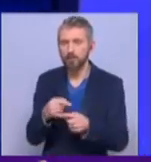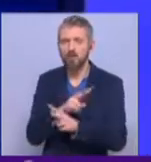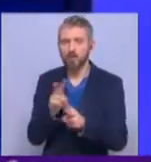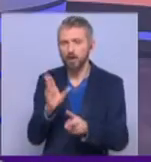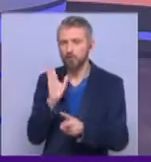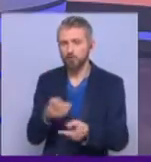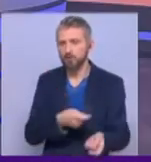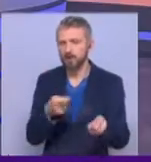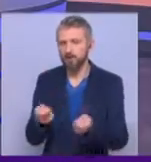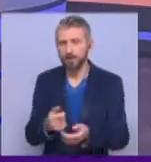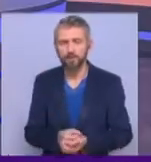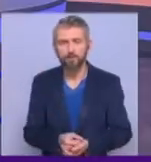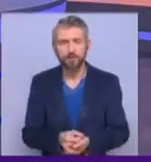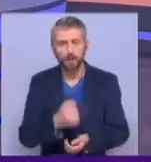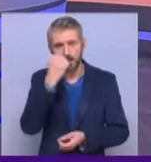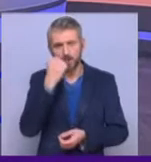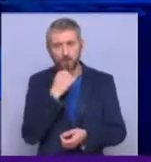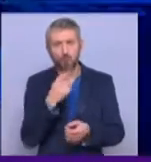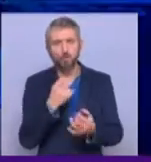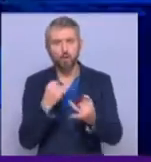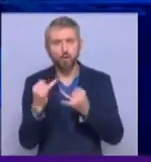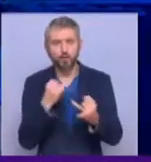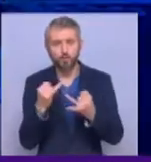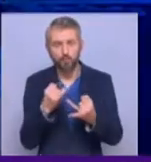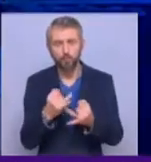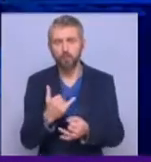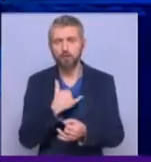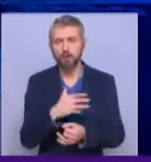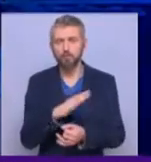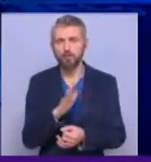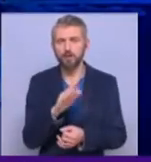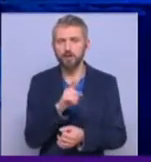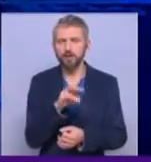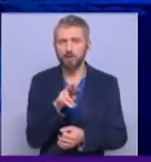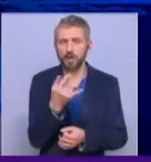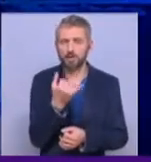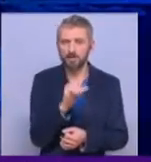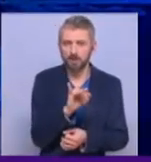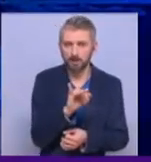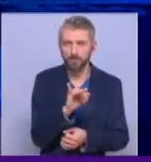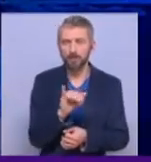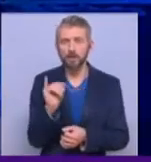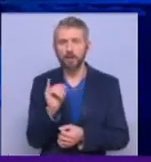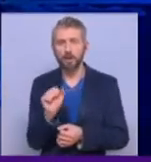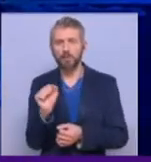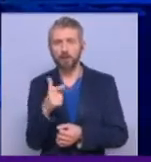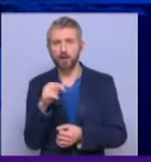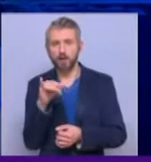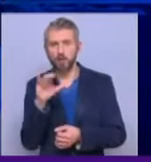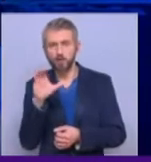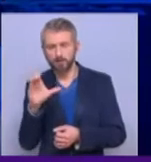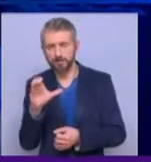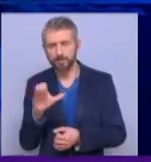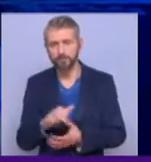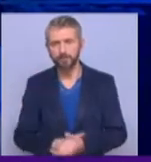буде поставляти. Дякую, шановні, за розмову. Панове, в нас були Валентин Землянський, експерт з питань енергетики, і Андрій Герус, голова